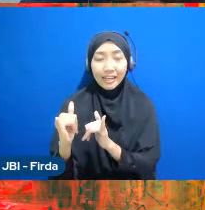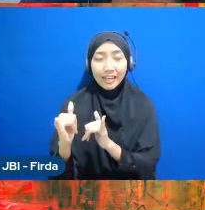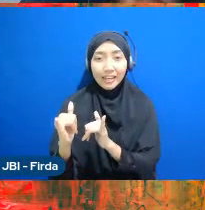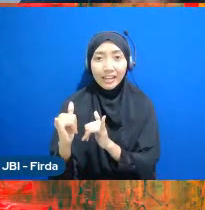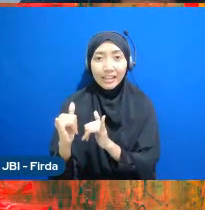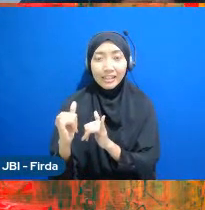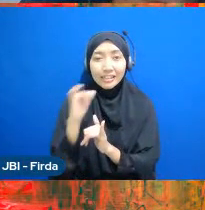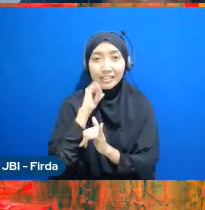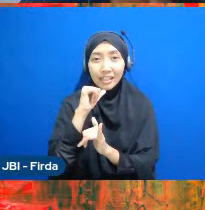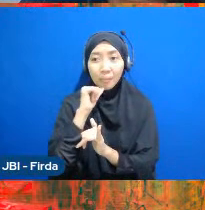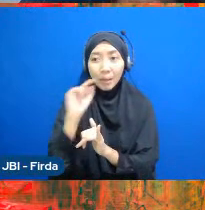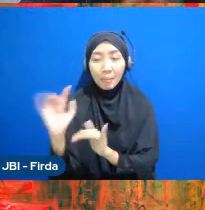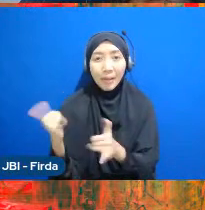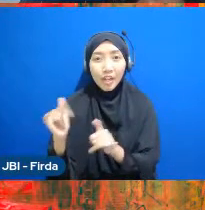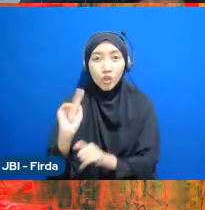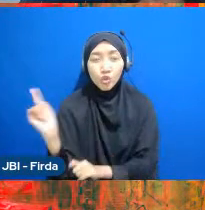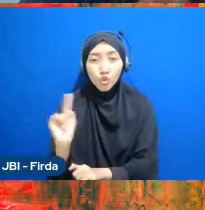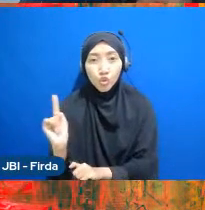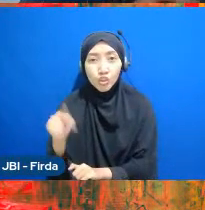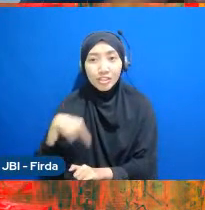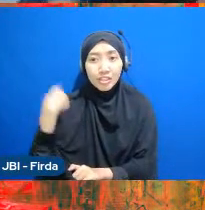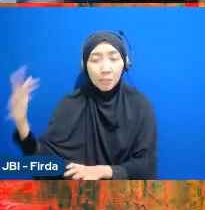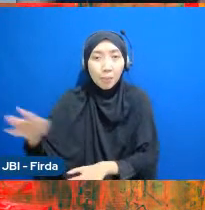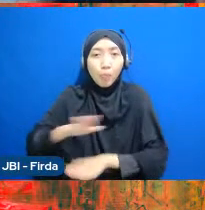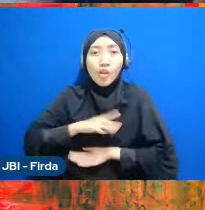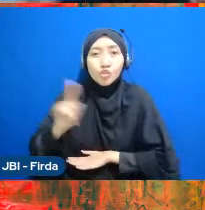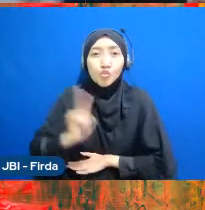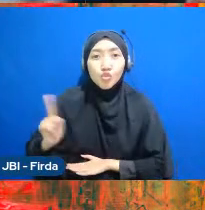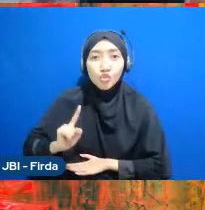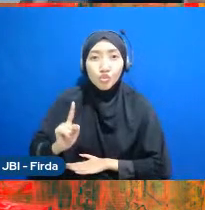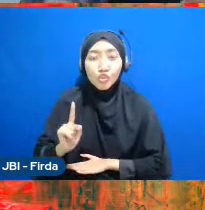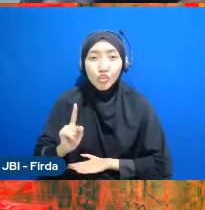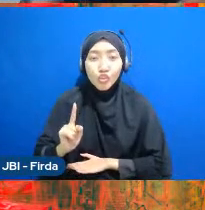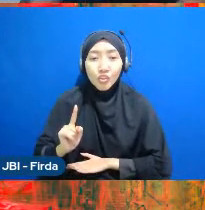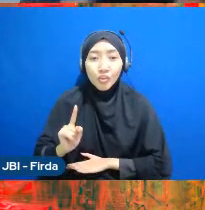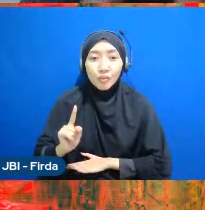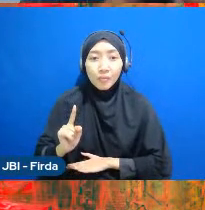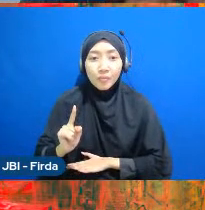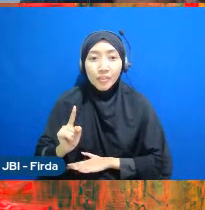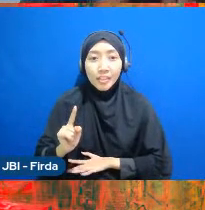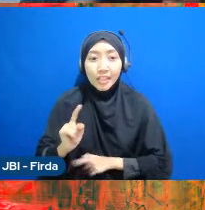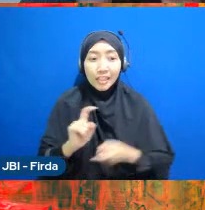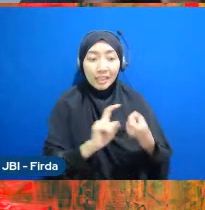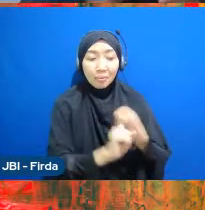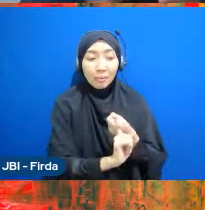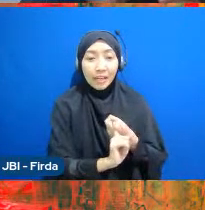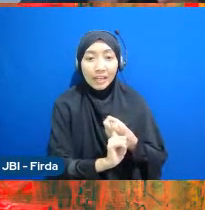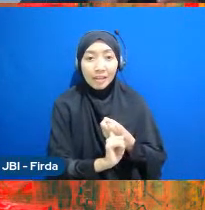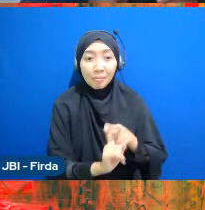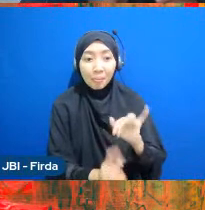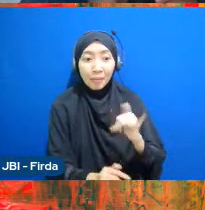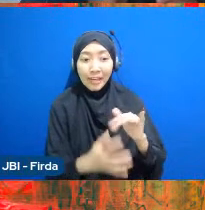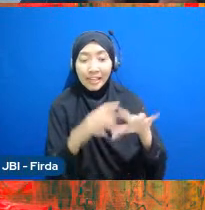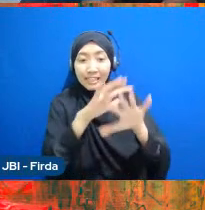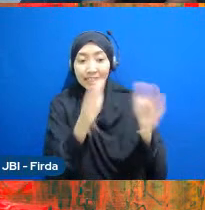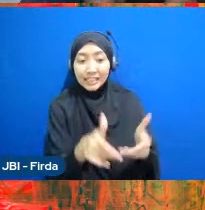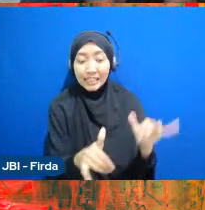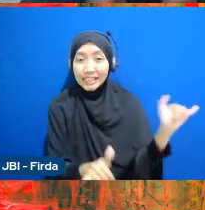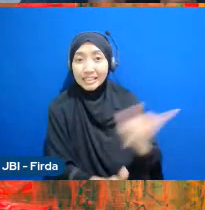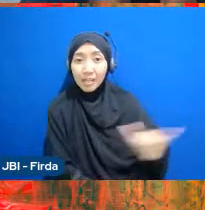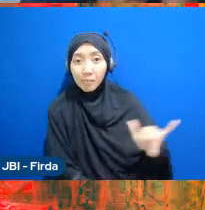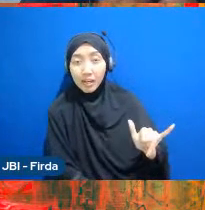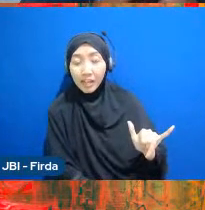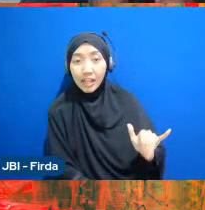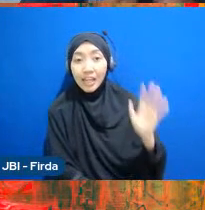siapa yang main duluan silahkan main sampai sepuasnya, yang temannya ingin main mainan yang sama gitu ya,